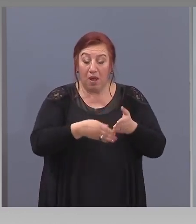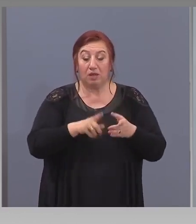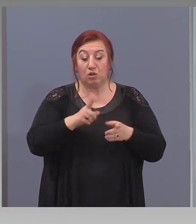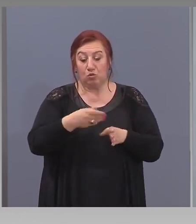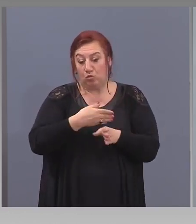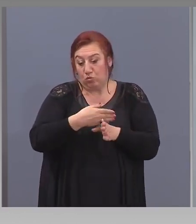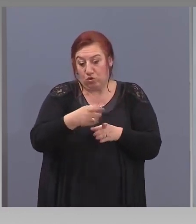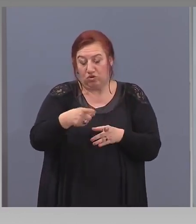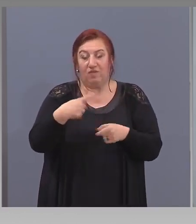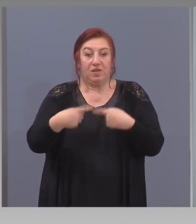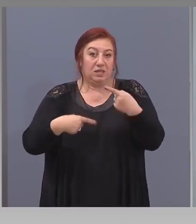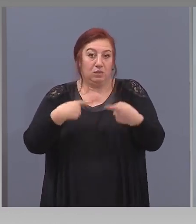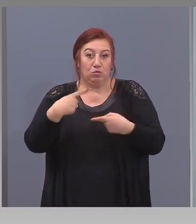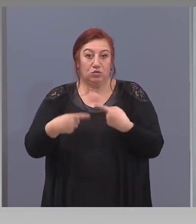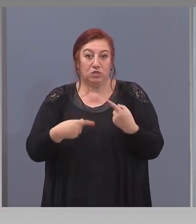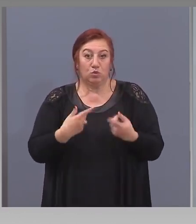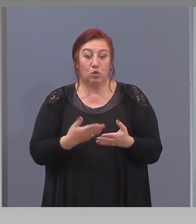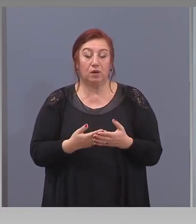процедура.